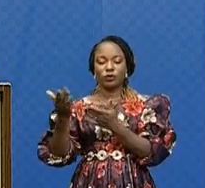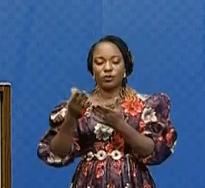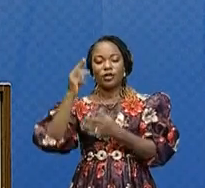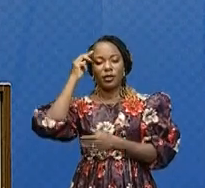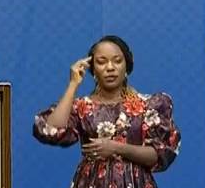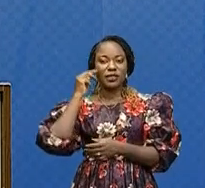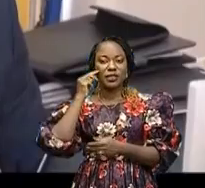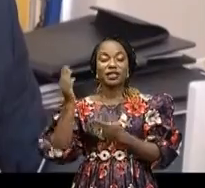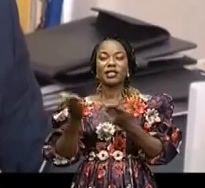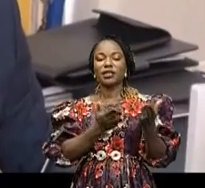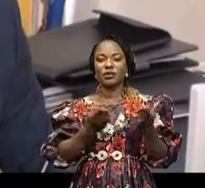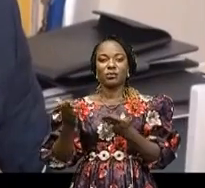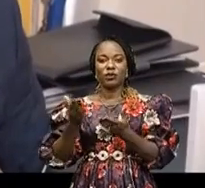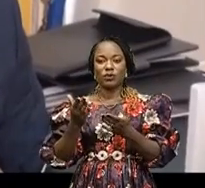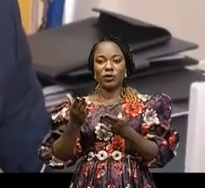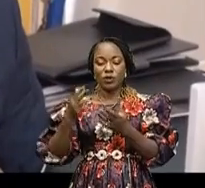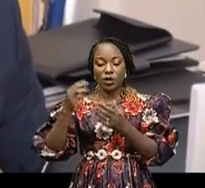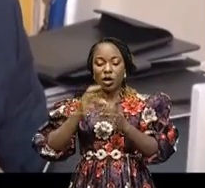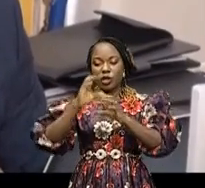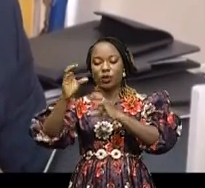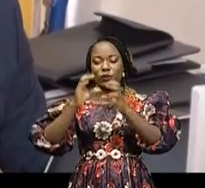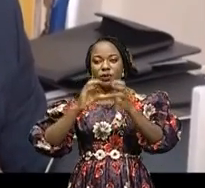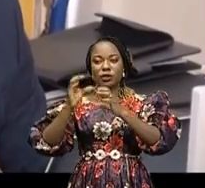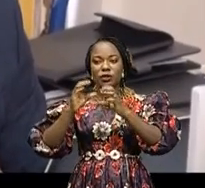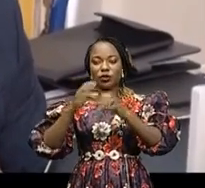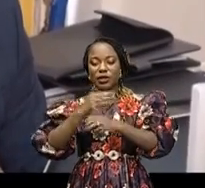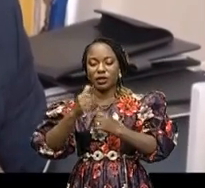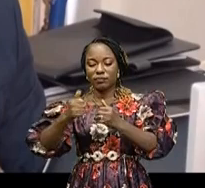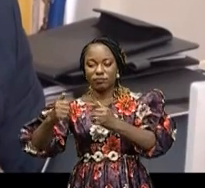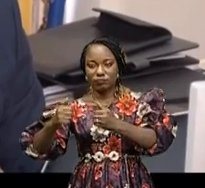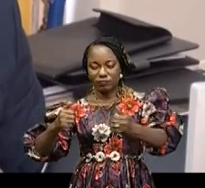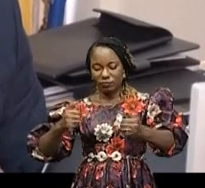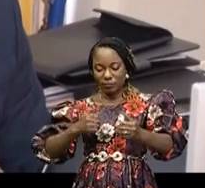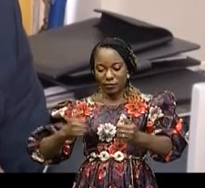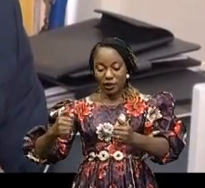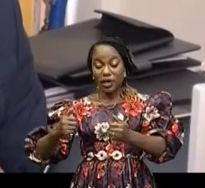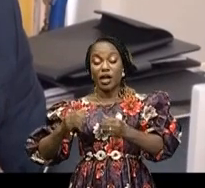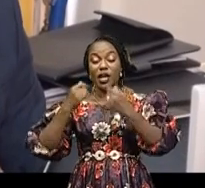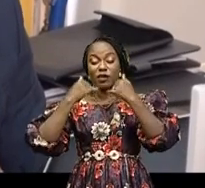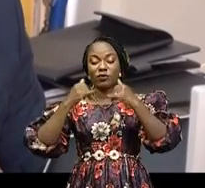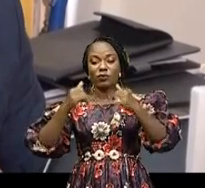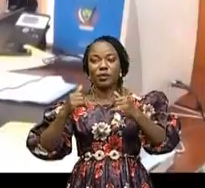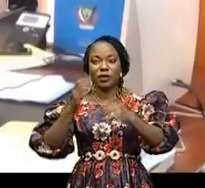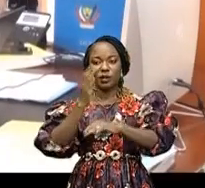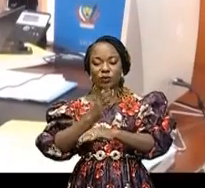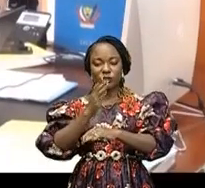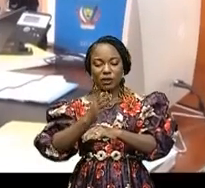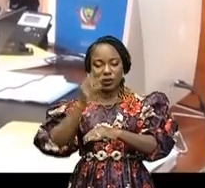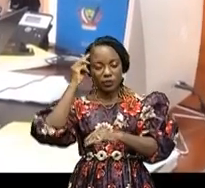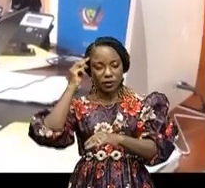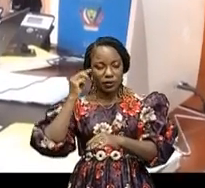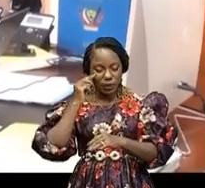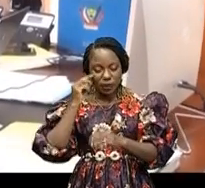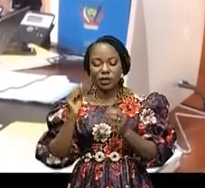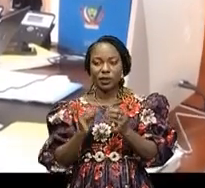ministre des Transports, Voie des communications et des désenclavements, a informé le Conseil des réunions et séances